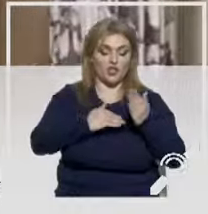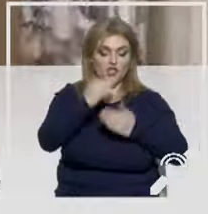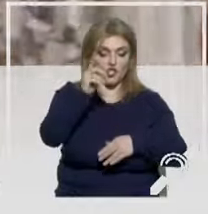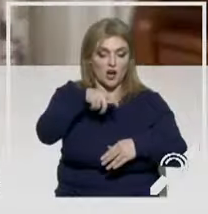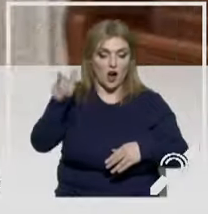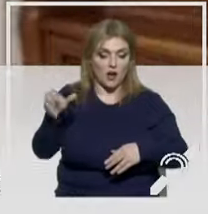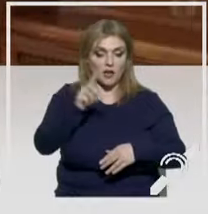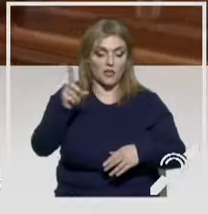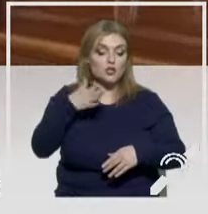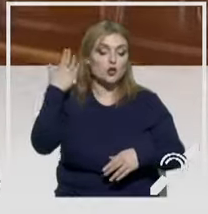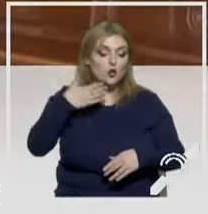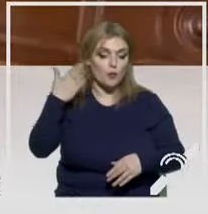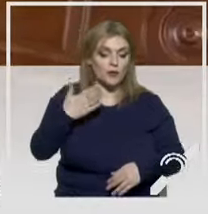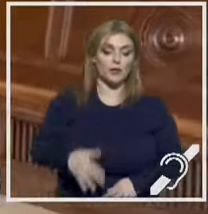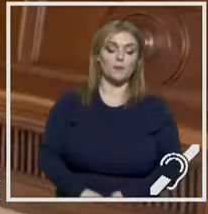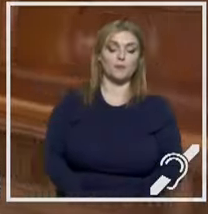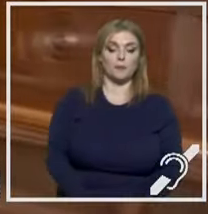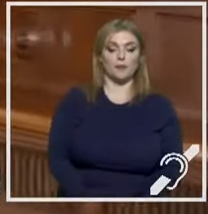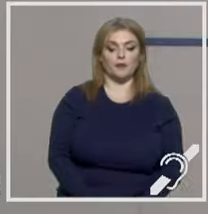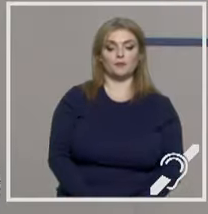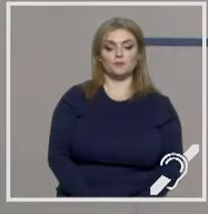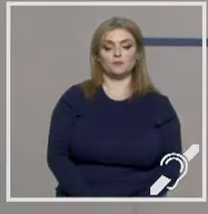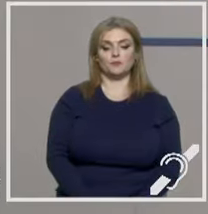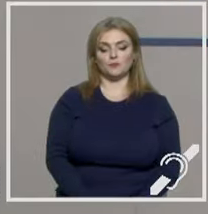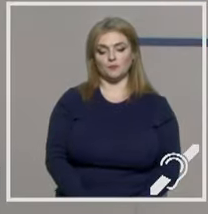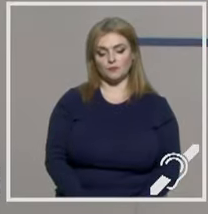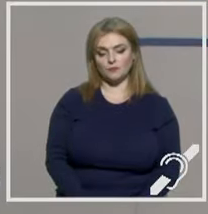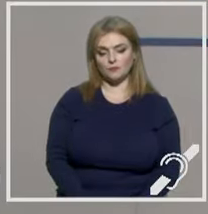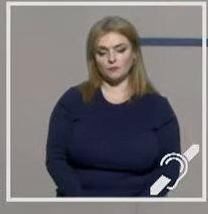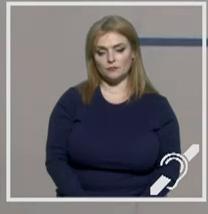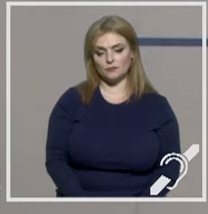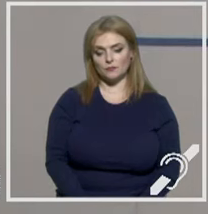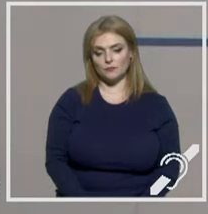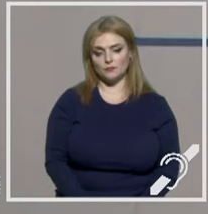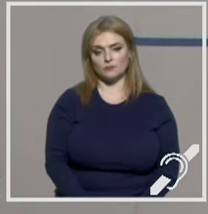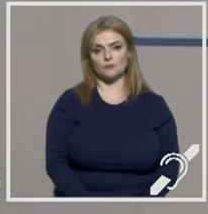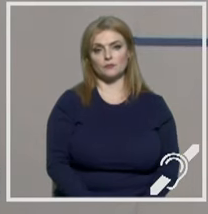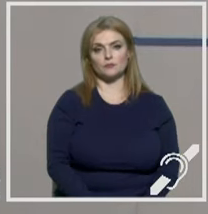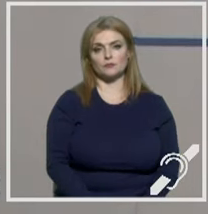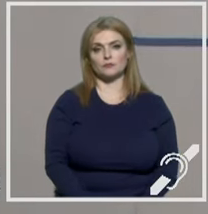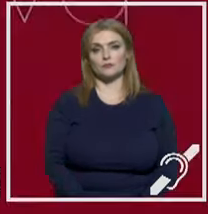Ionel Ciucă și președintele Comisiei pentru Politică Externă Senatul României Titus Corlățean.